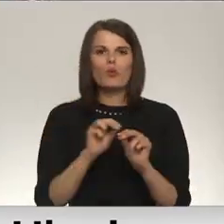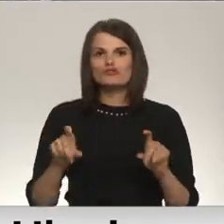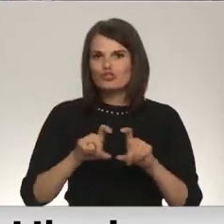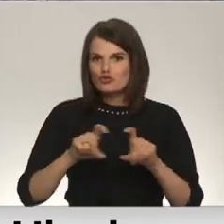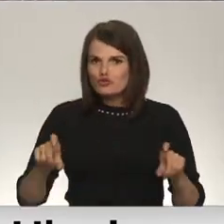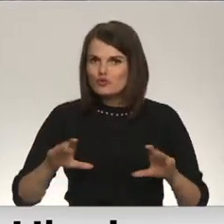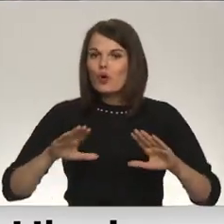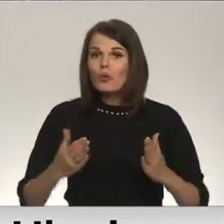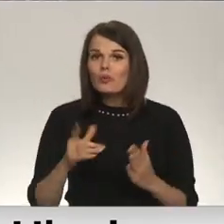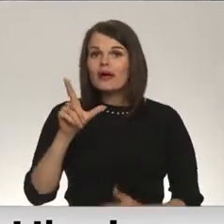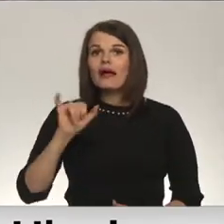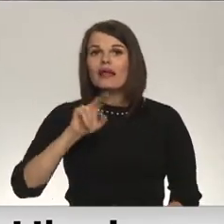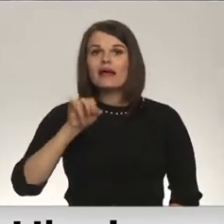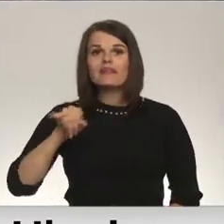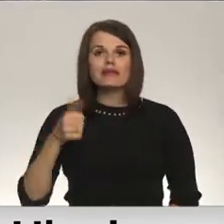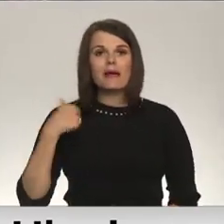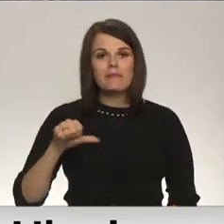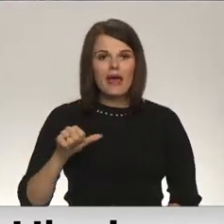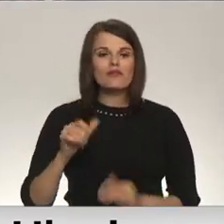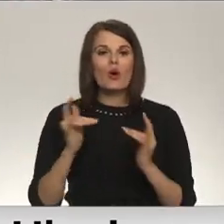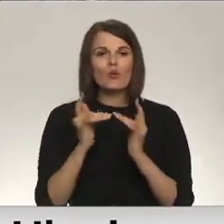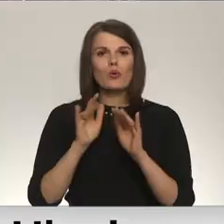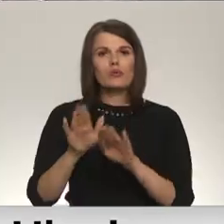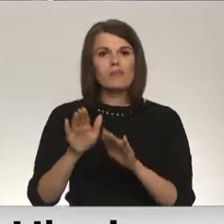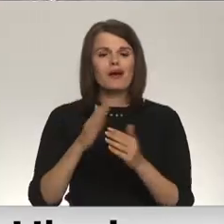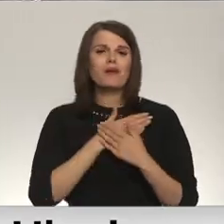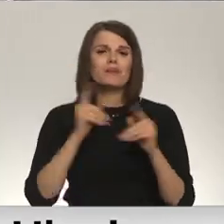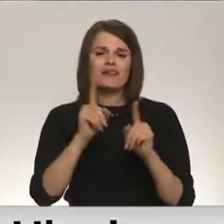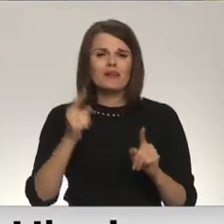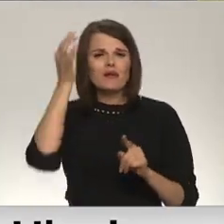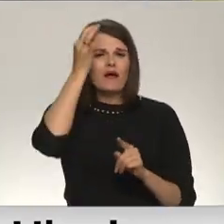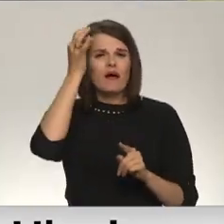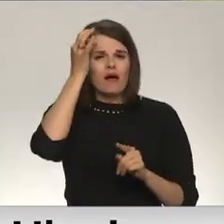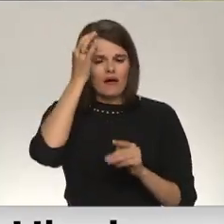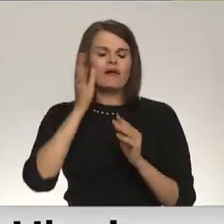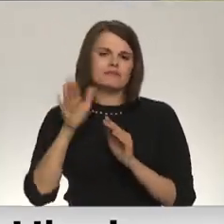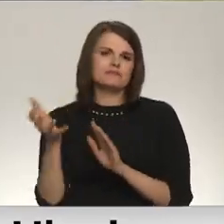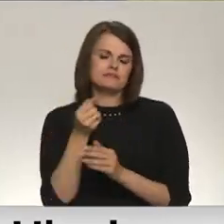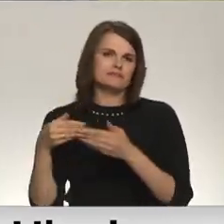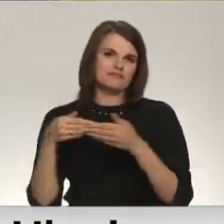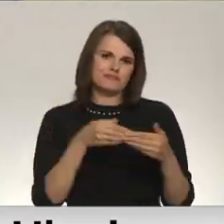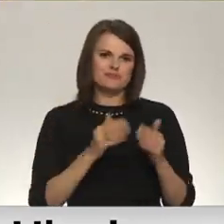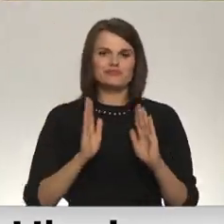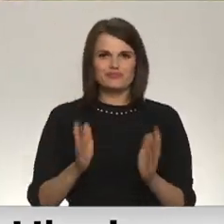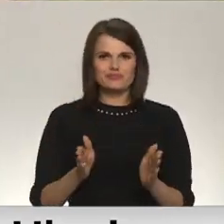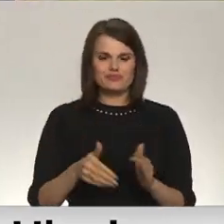Bet Lidijas meitām uz gultas palikušās mīļlietiņas, par kurām joprojām viņas ļoti uztraucas.